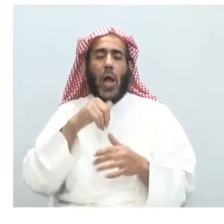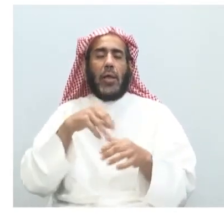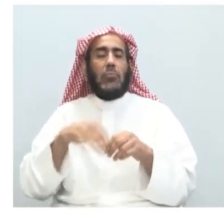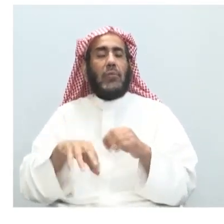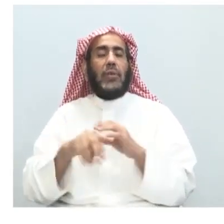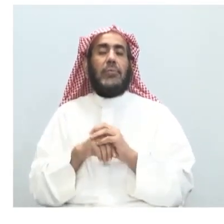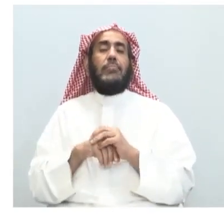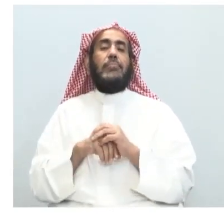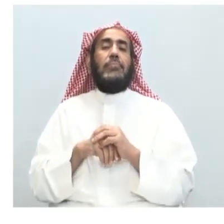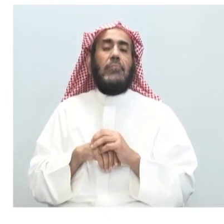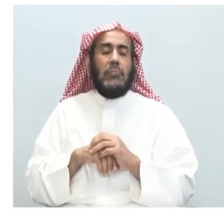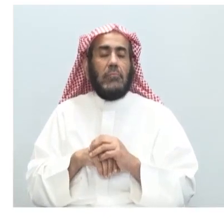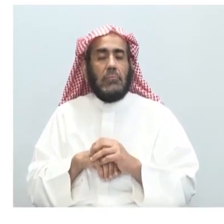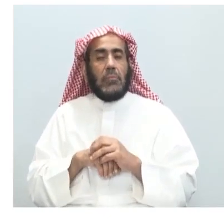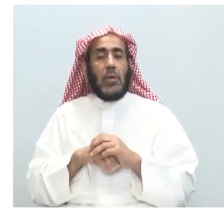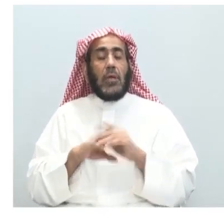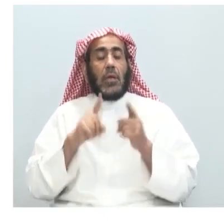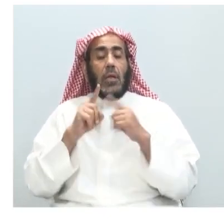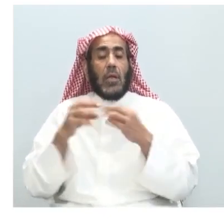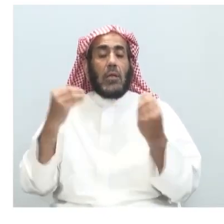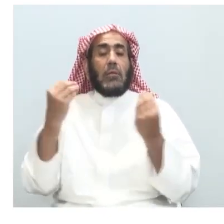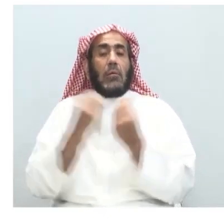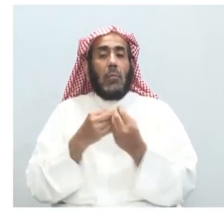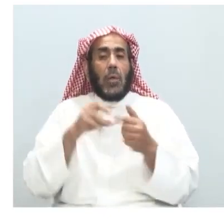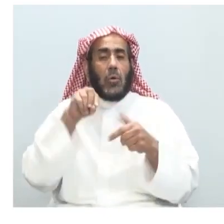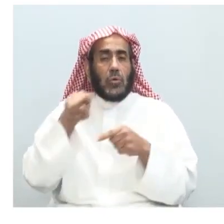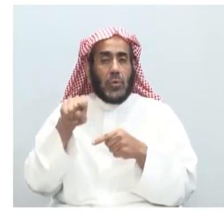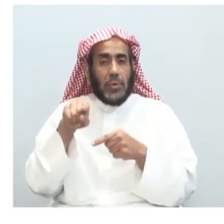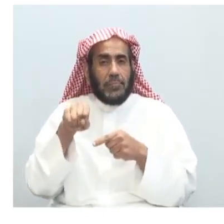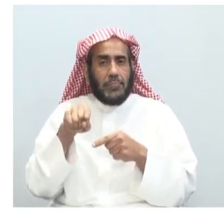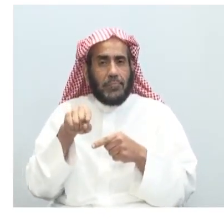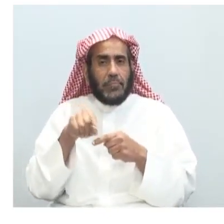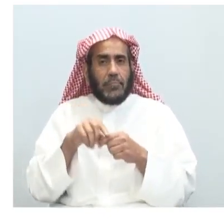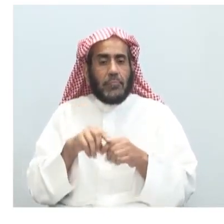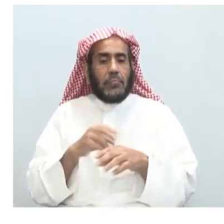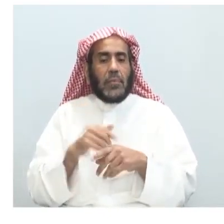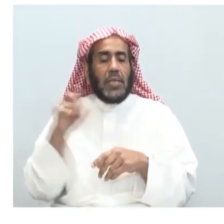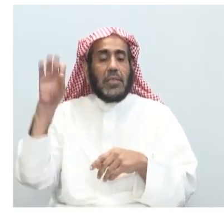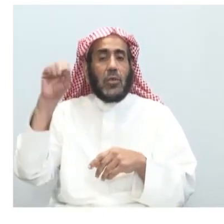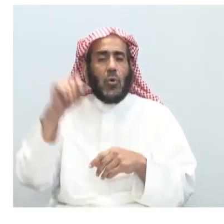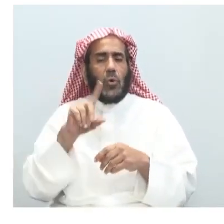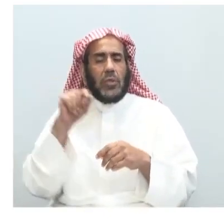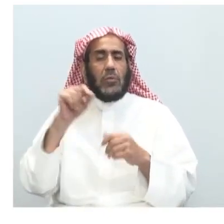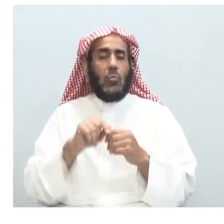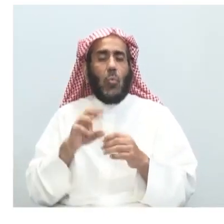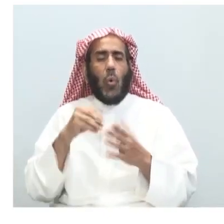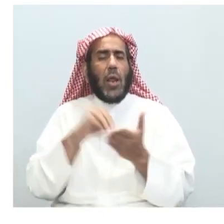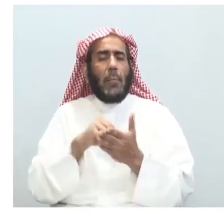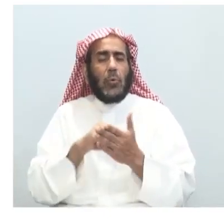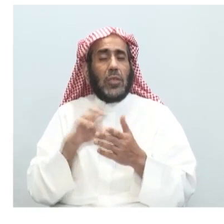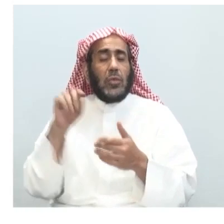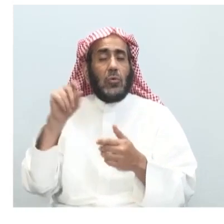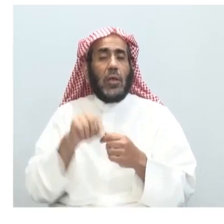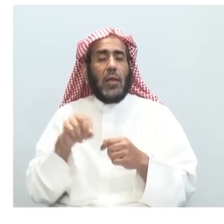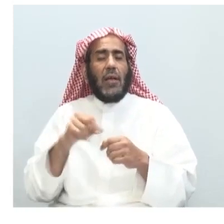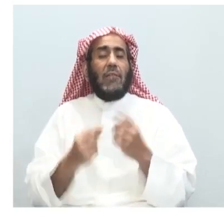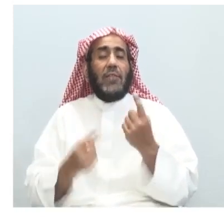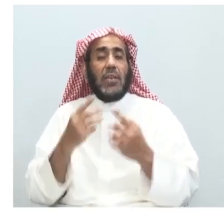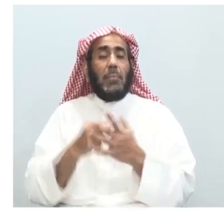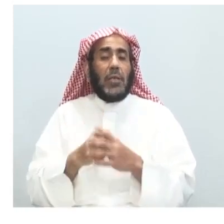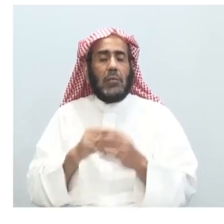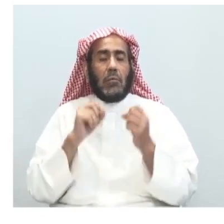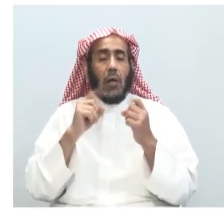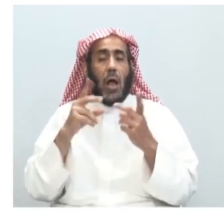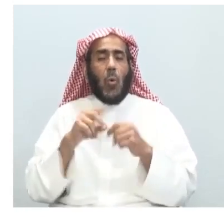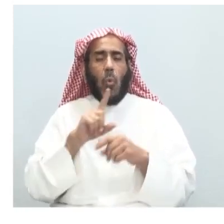متفرع لاحظ معي ماذا يوجد هنا موجود في النباتات